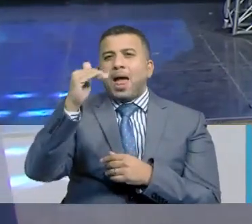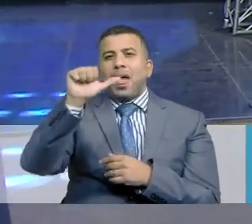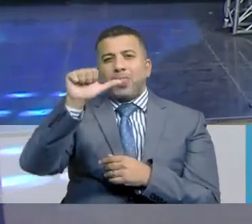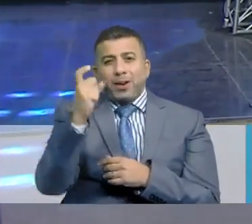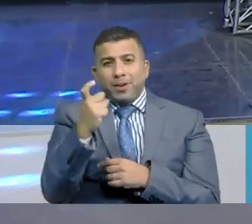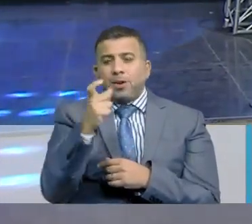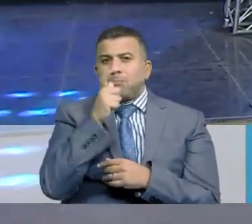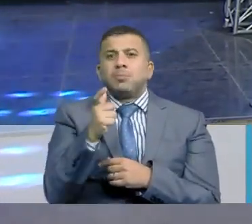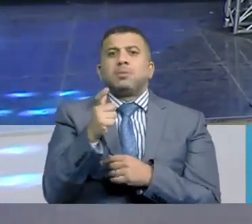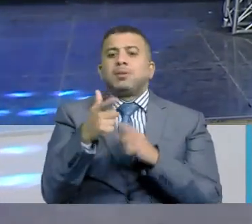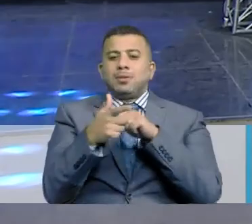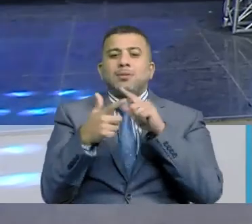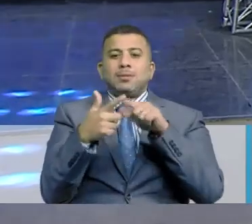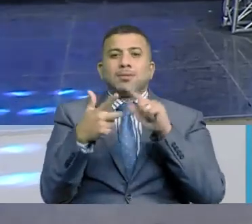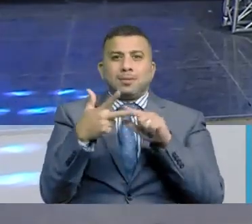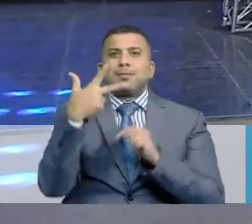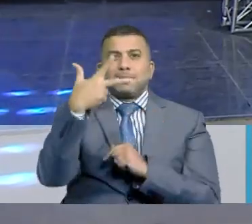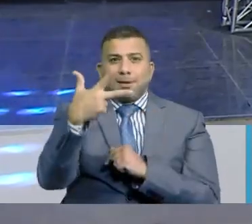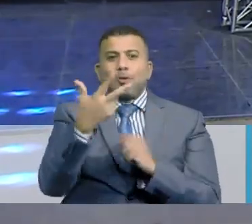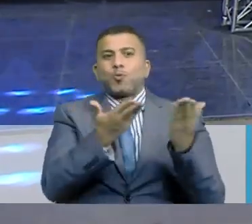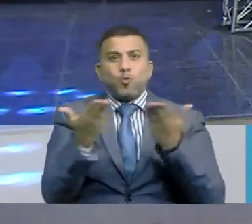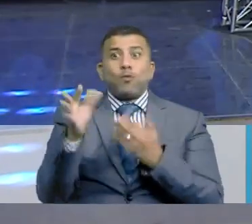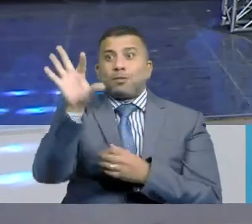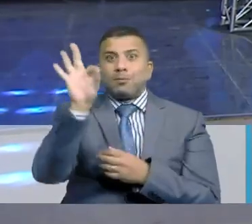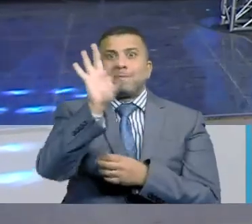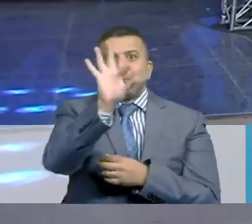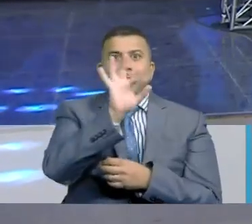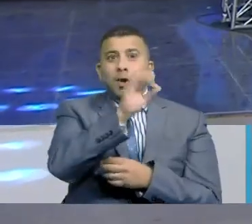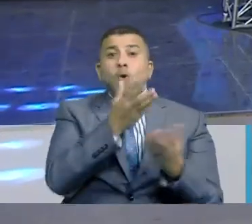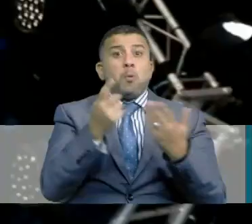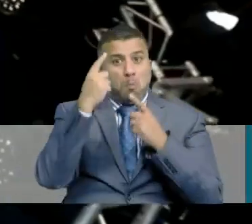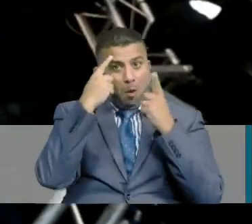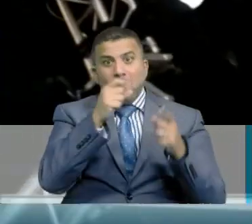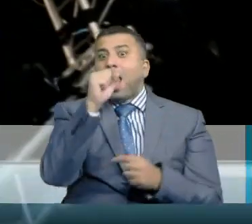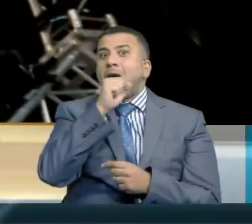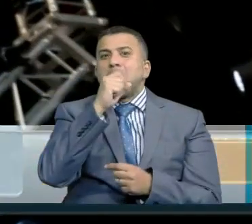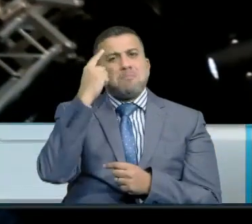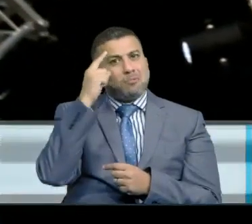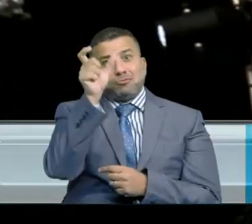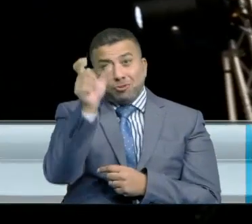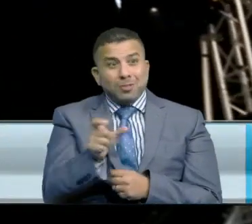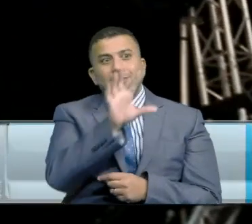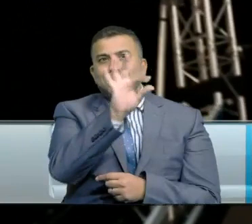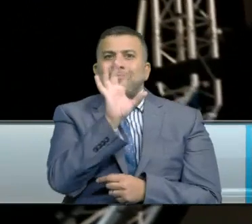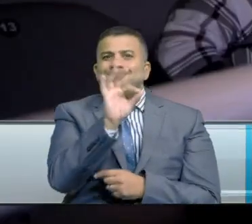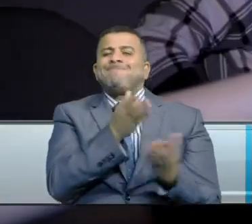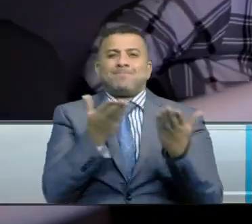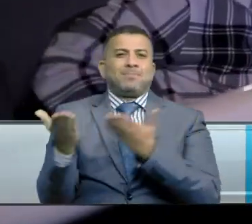هذا بالنسبة للسهرات التي سوف تكون في مسرح المجاز. أما بالنسبة